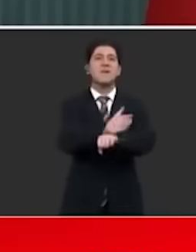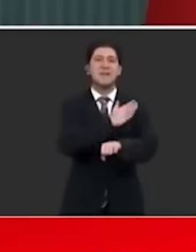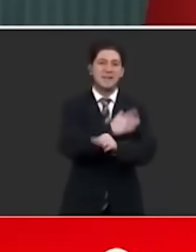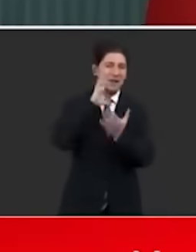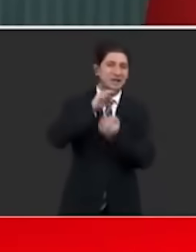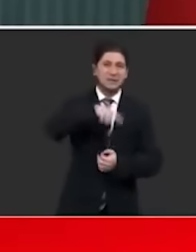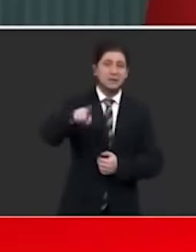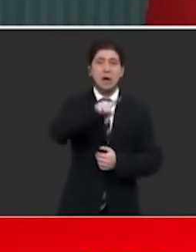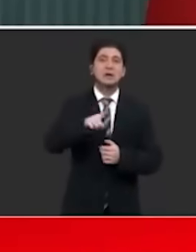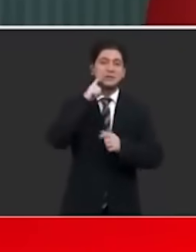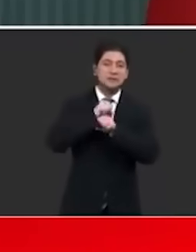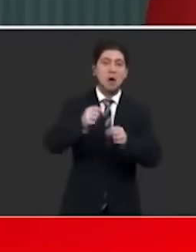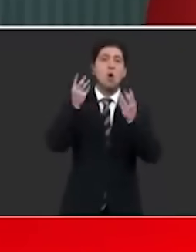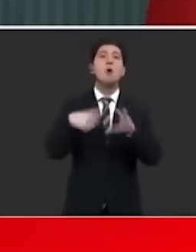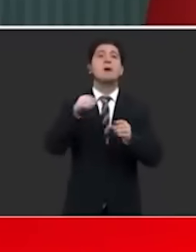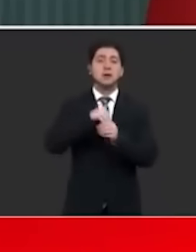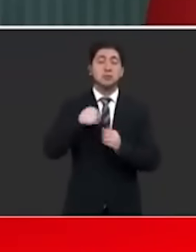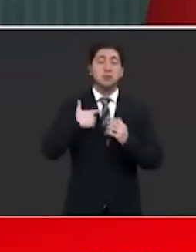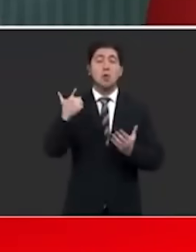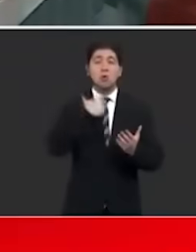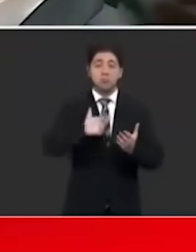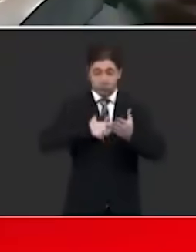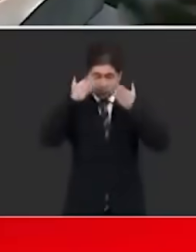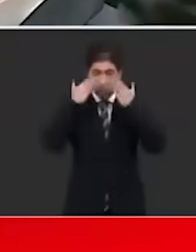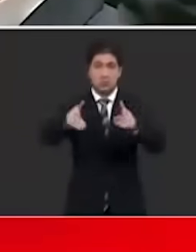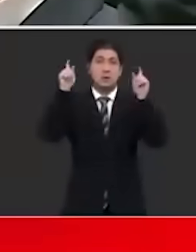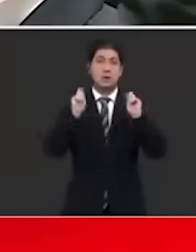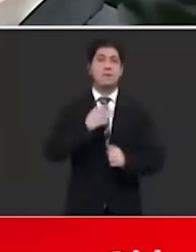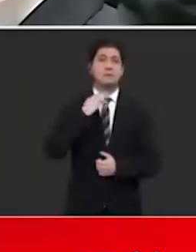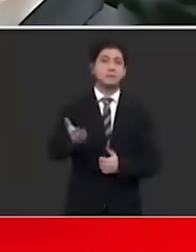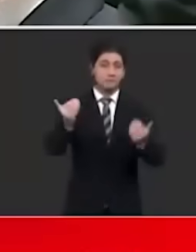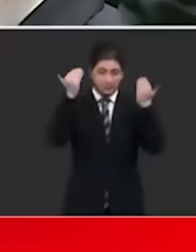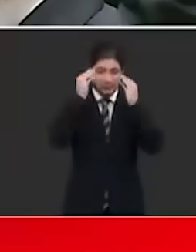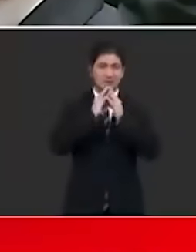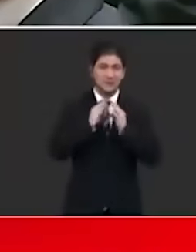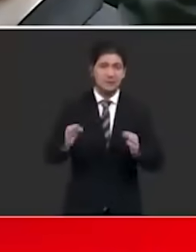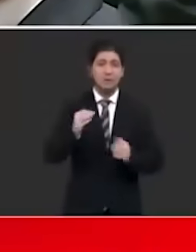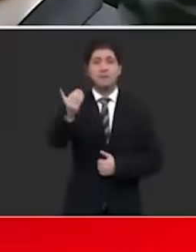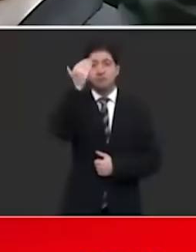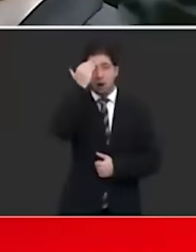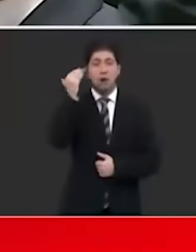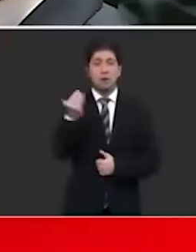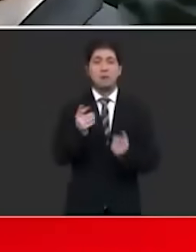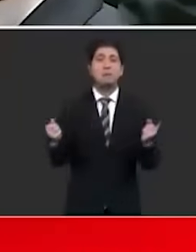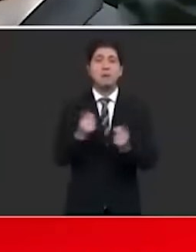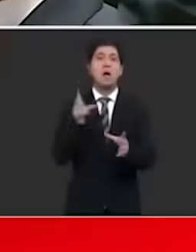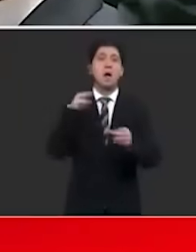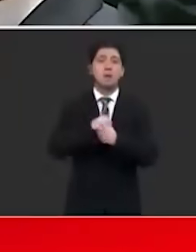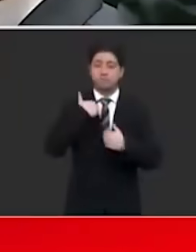vatandaşımızın kalmaması için özel çaba harcadık. Garip kurabanın, fakir fukaranın elinden